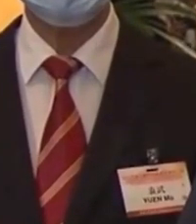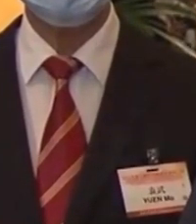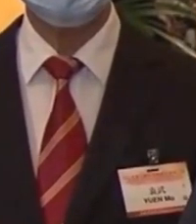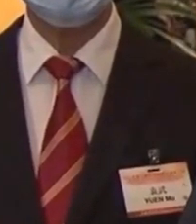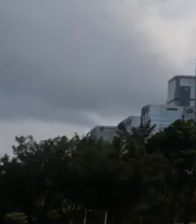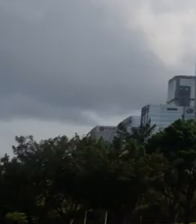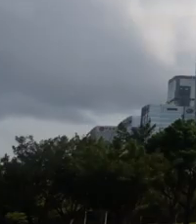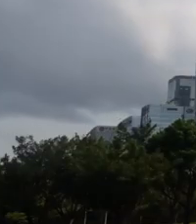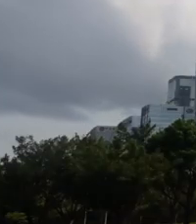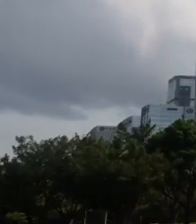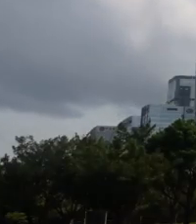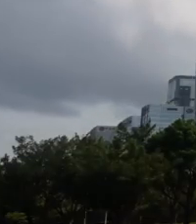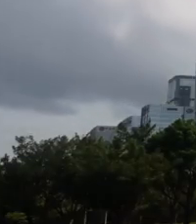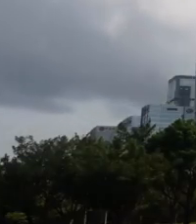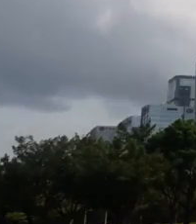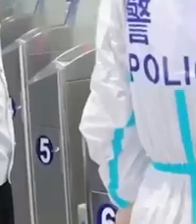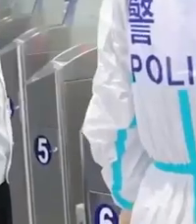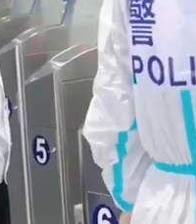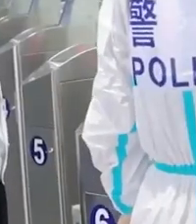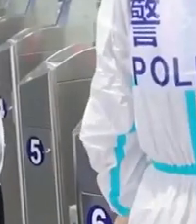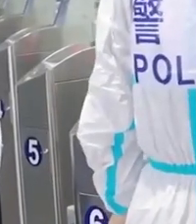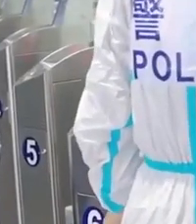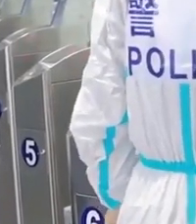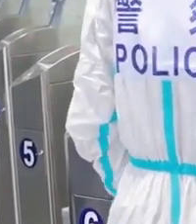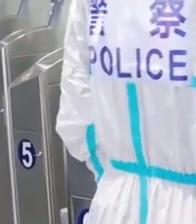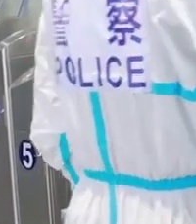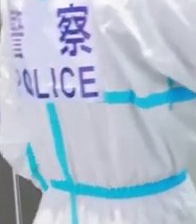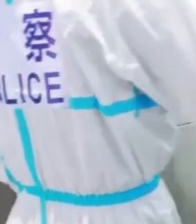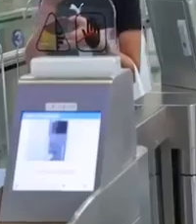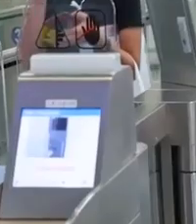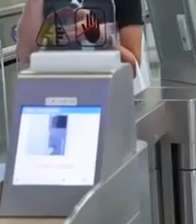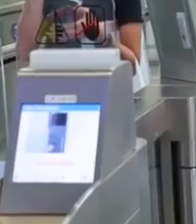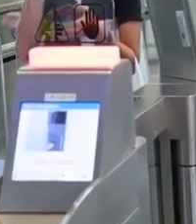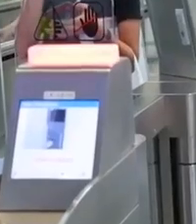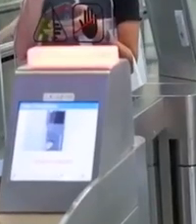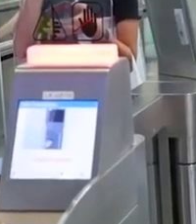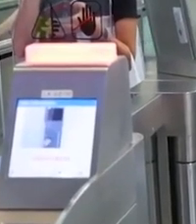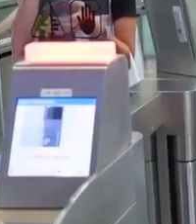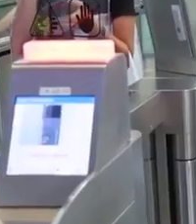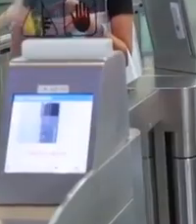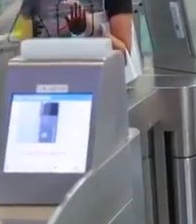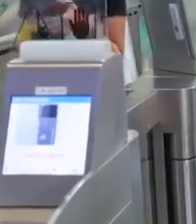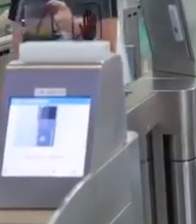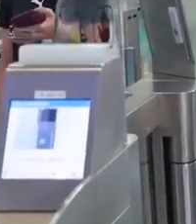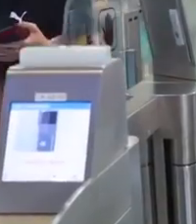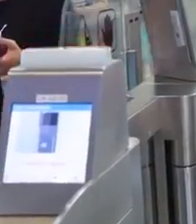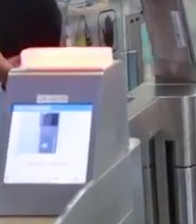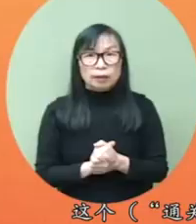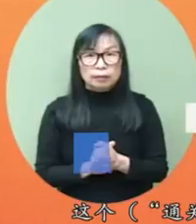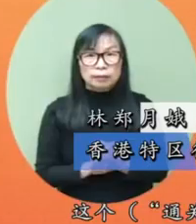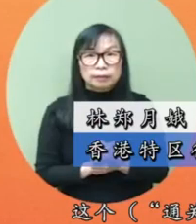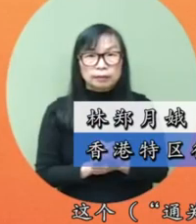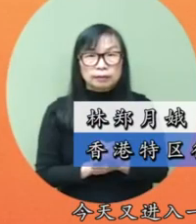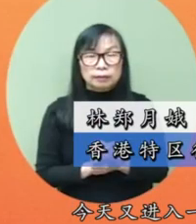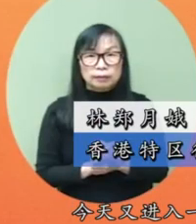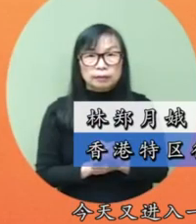长李家超当天率团前往深圳，与广东省商讨通关细节，为香港争取更多通关配额。 这